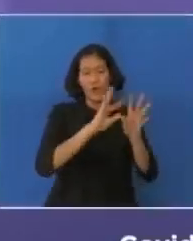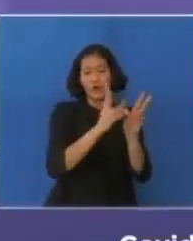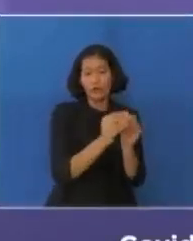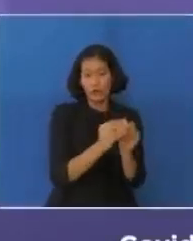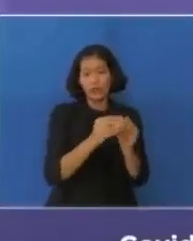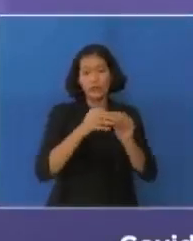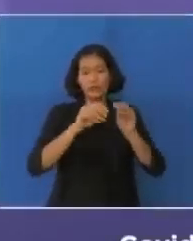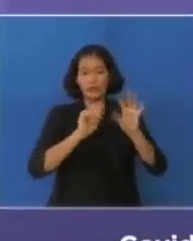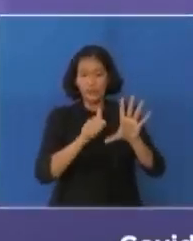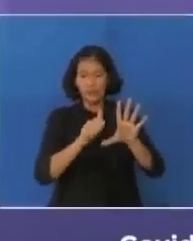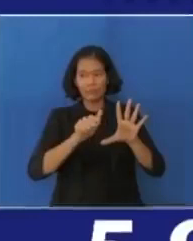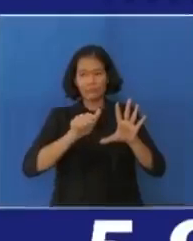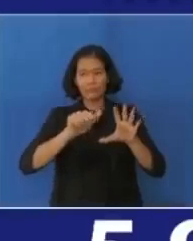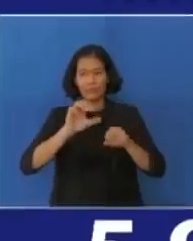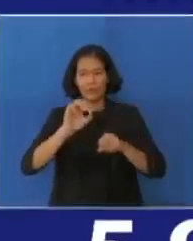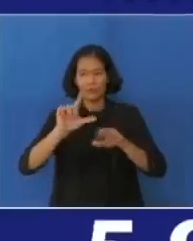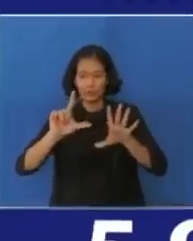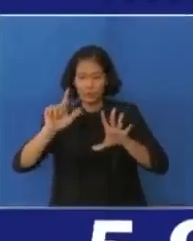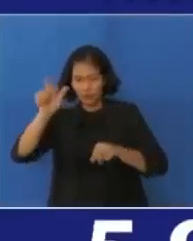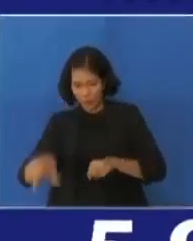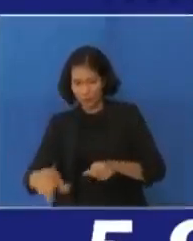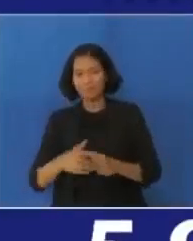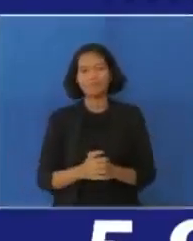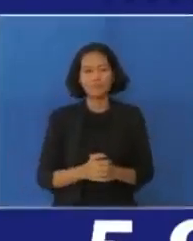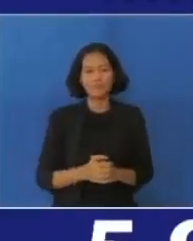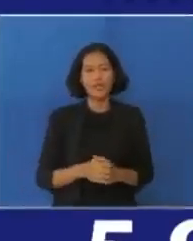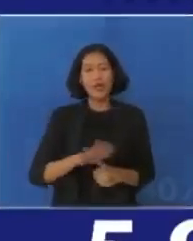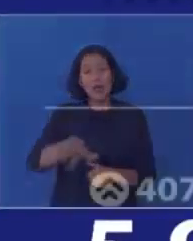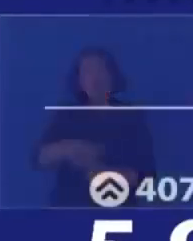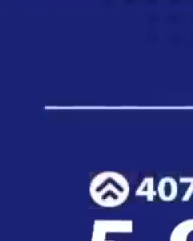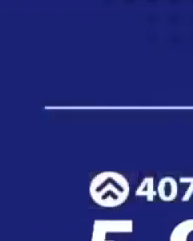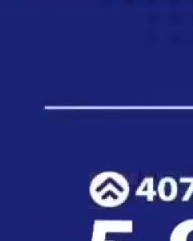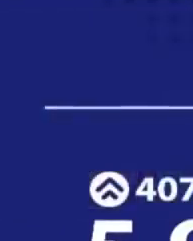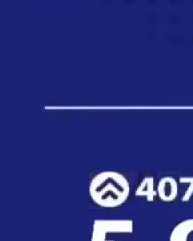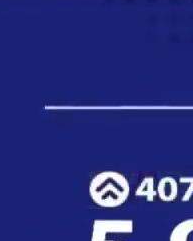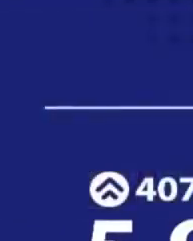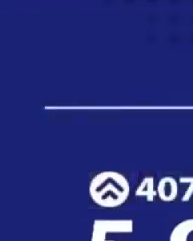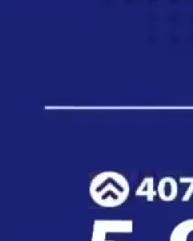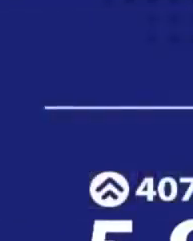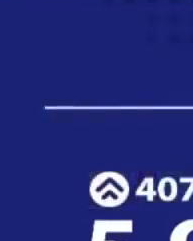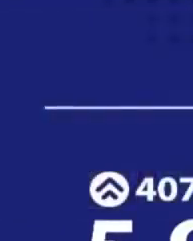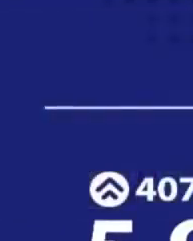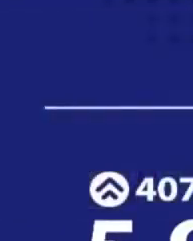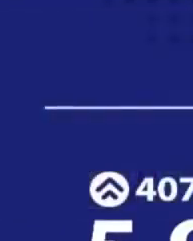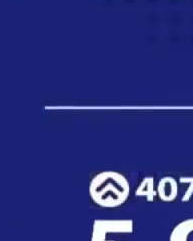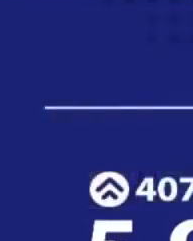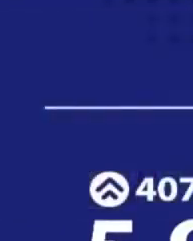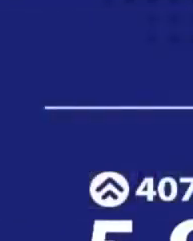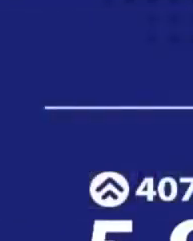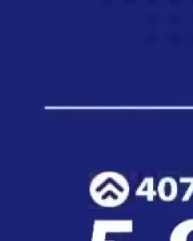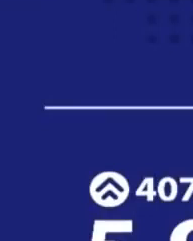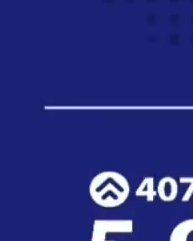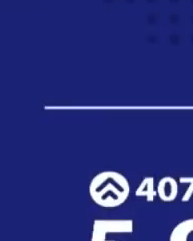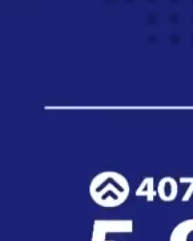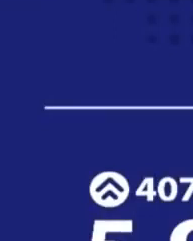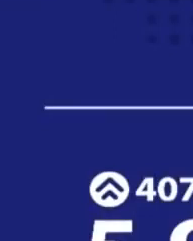menjadi 607 pasien-pasien meninggal 24 orang sehingga menjadi